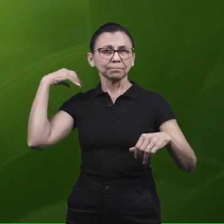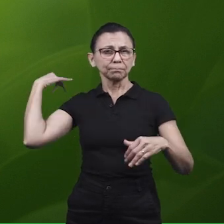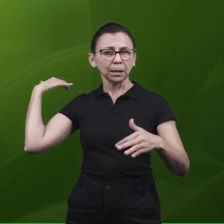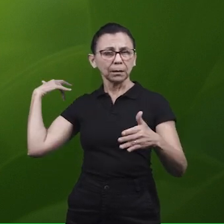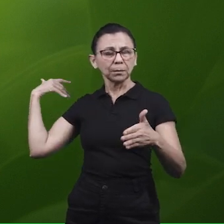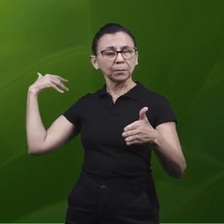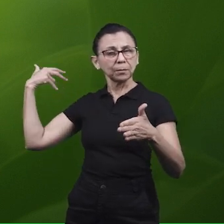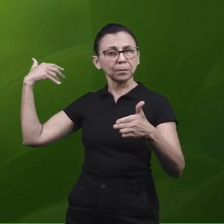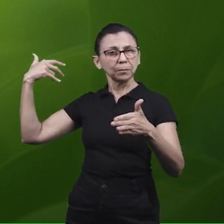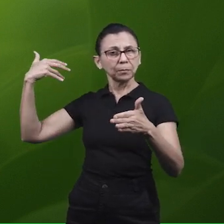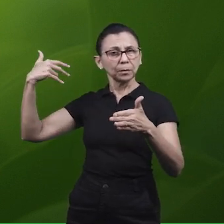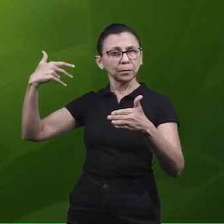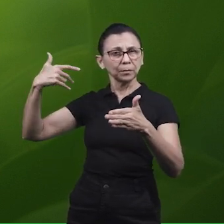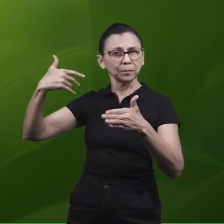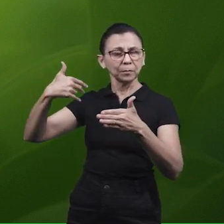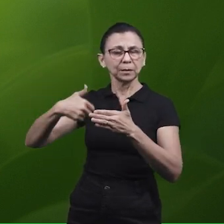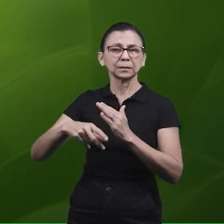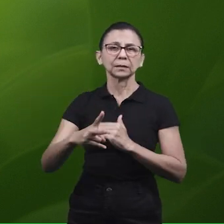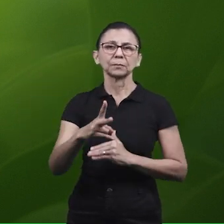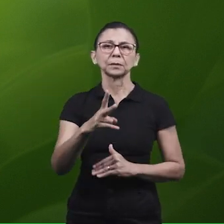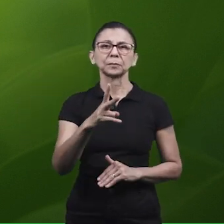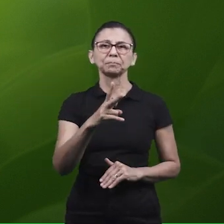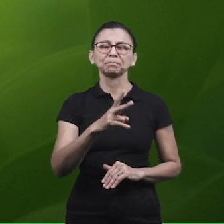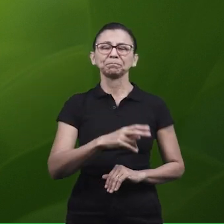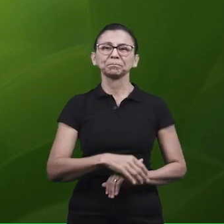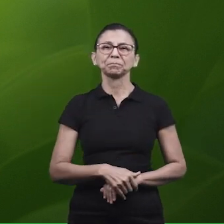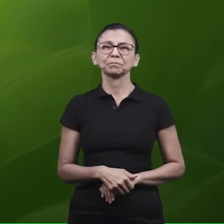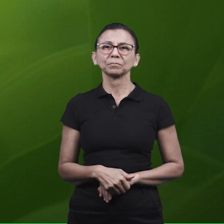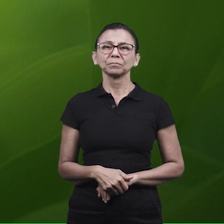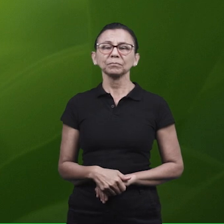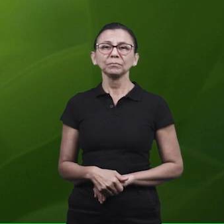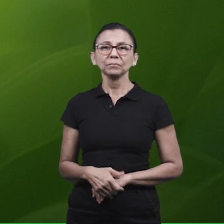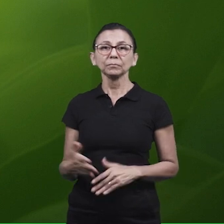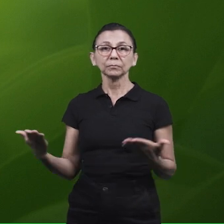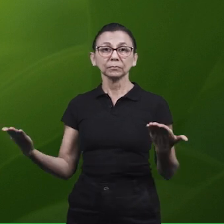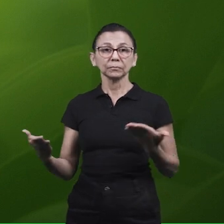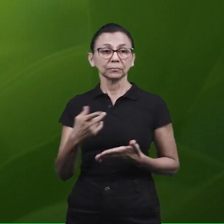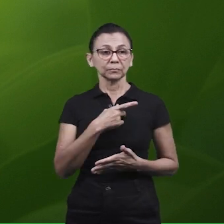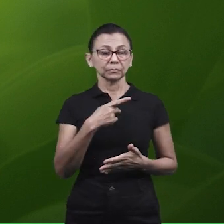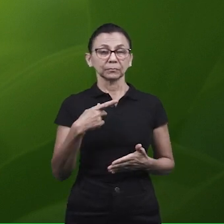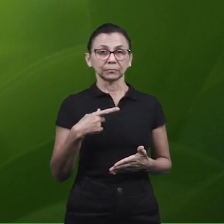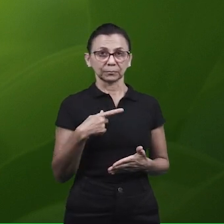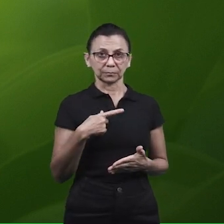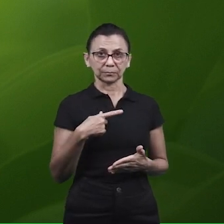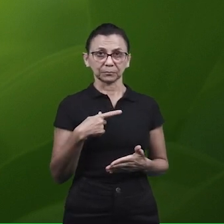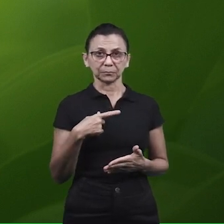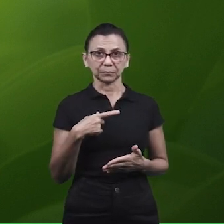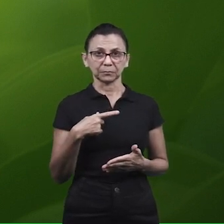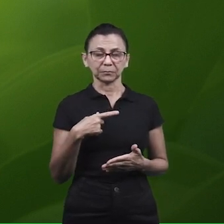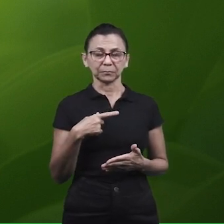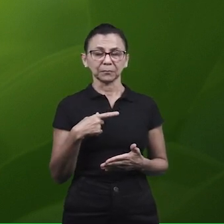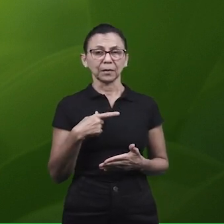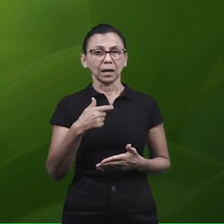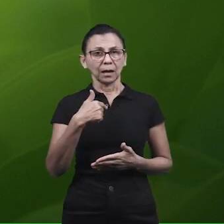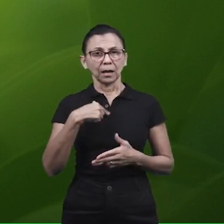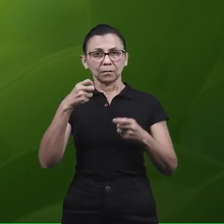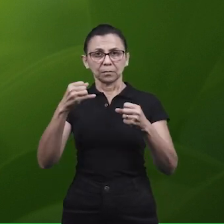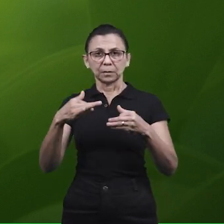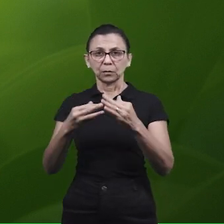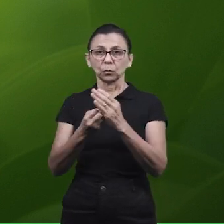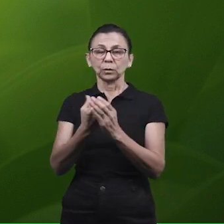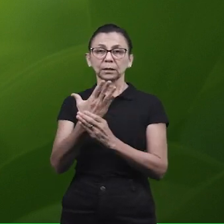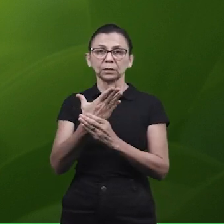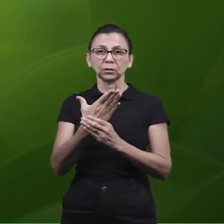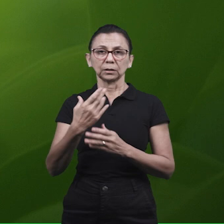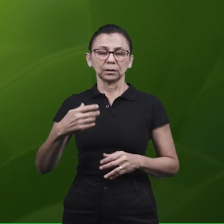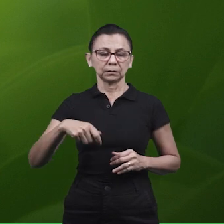Et cela s'est déployé toute l'Europe dans le Moyen Âge. Cette confection d'épées, elle se développe avec